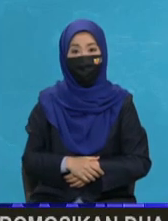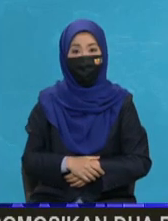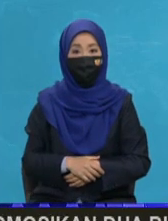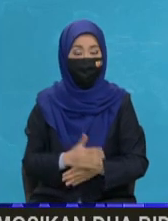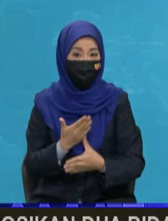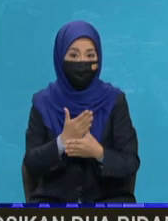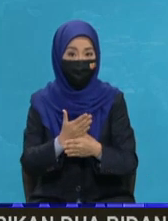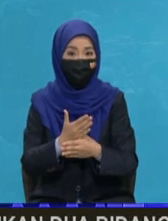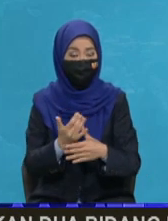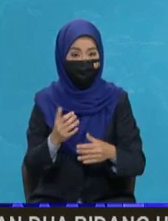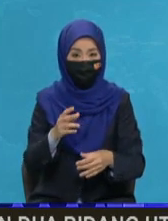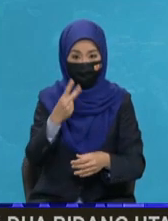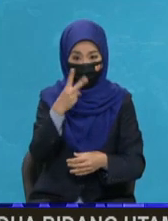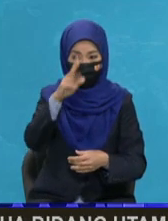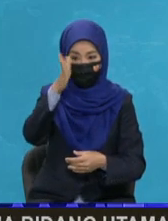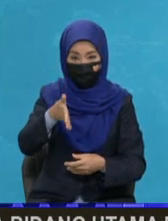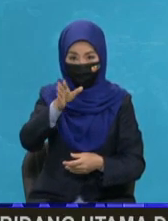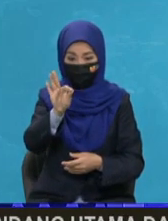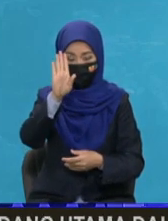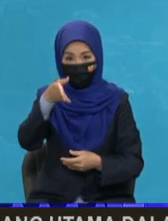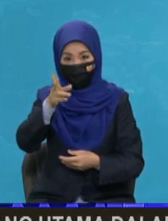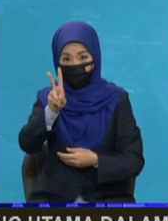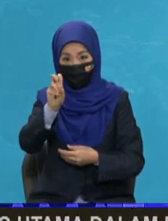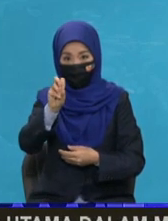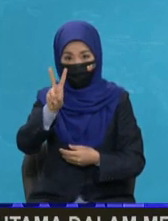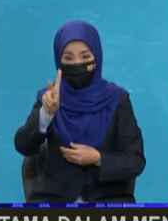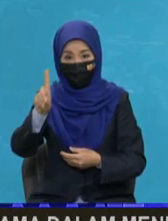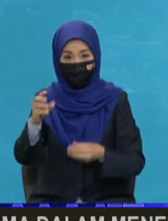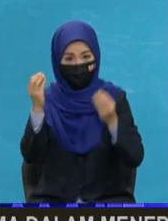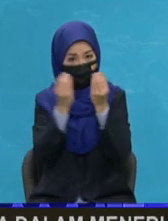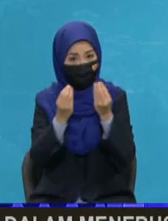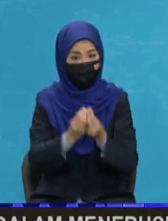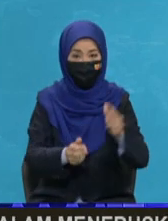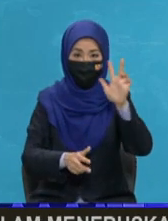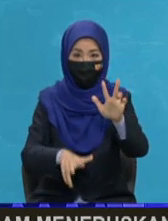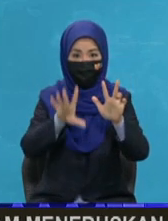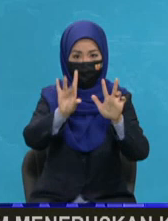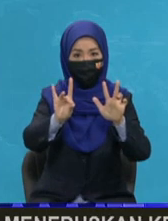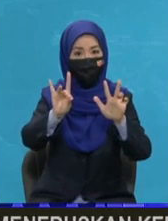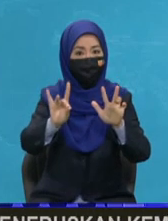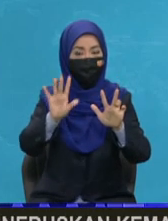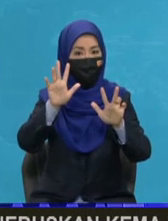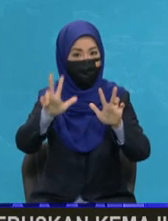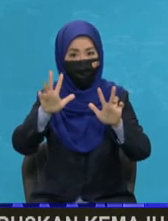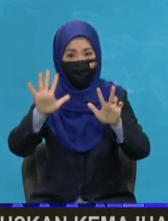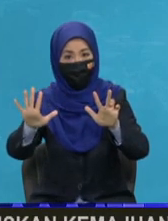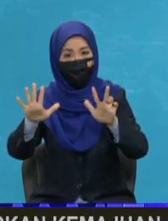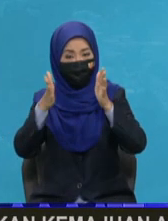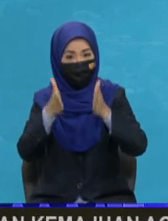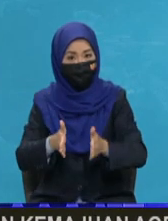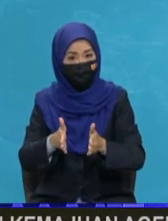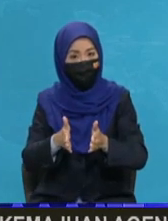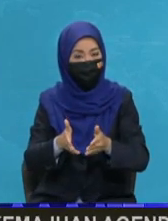sementara itu staf at 12 Sep 2012 1 seramai 3835 cash